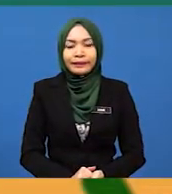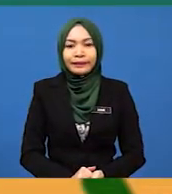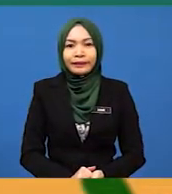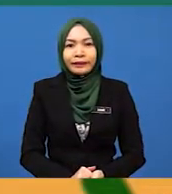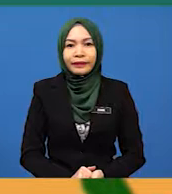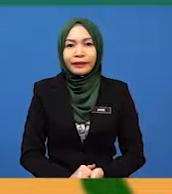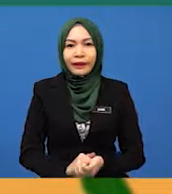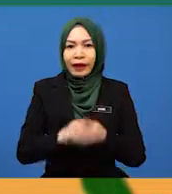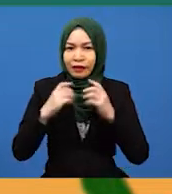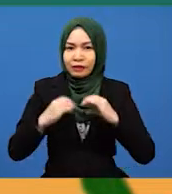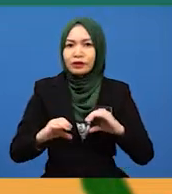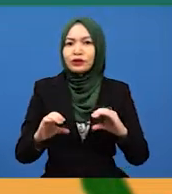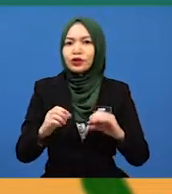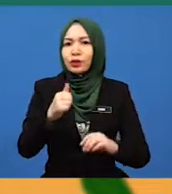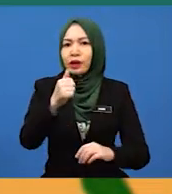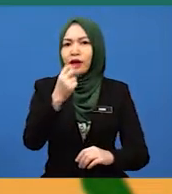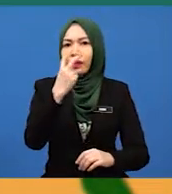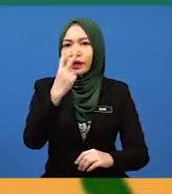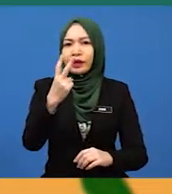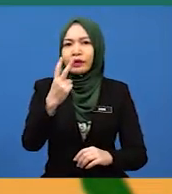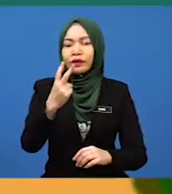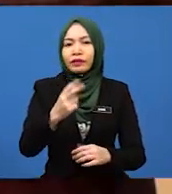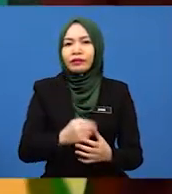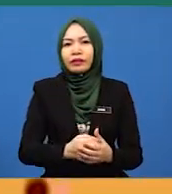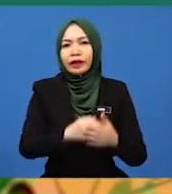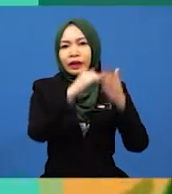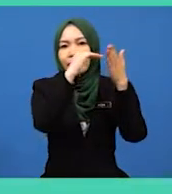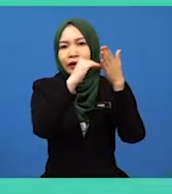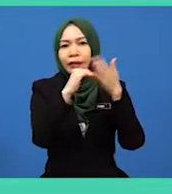Cuba murid-murid lihat perenggan pertama.